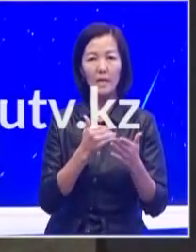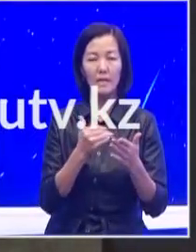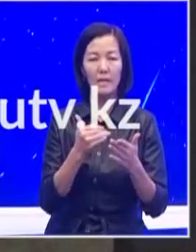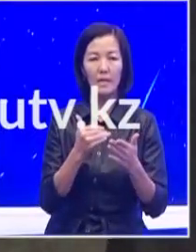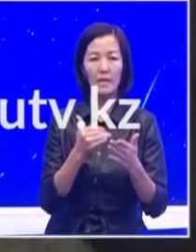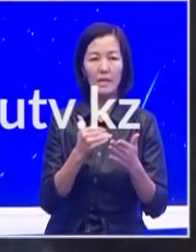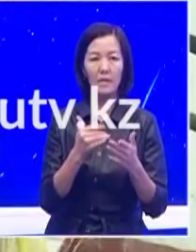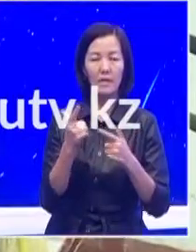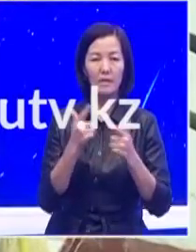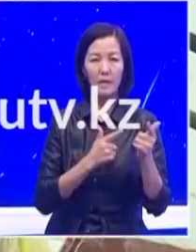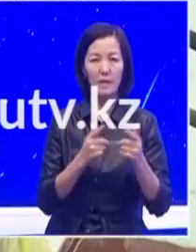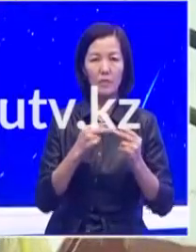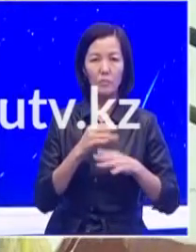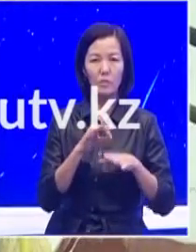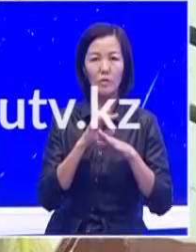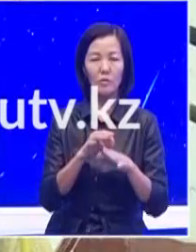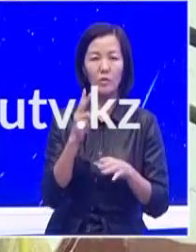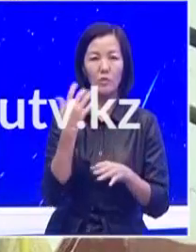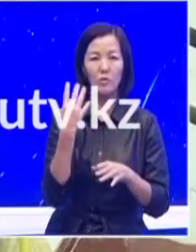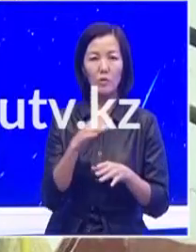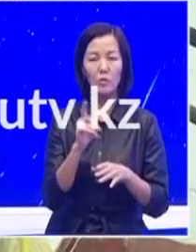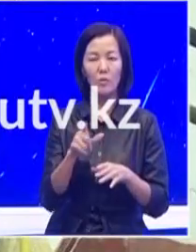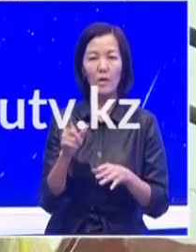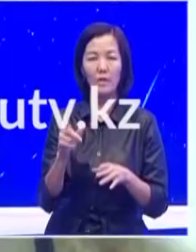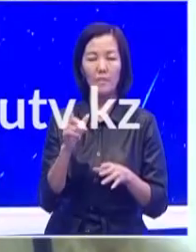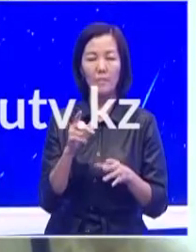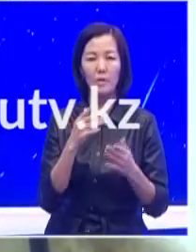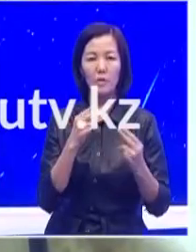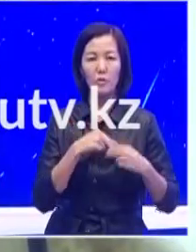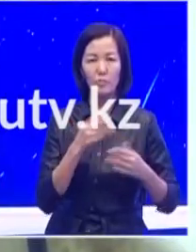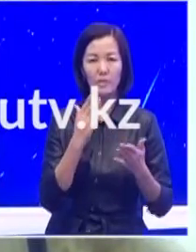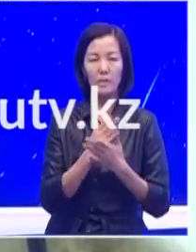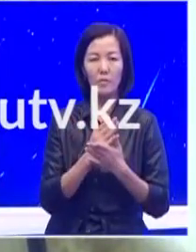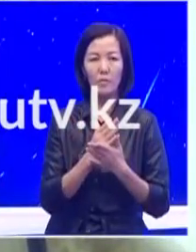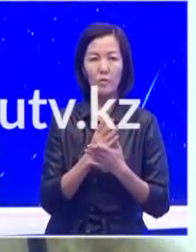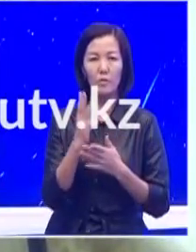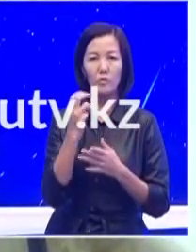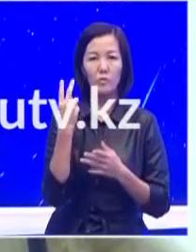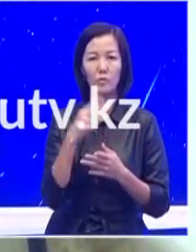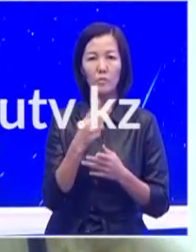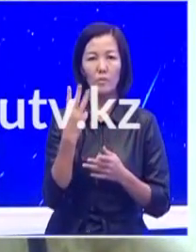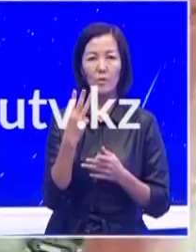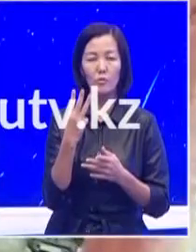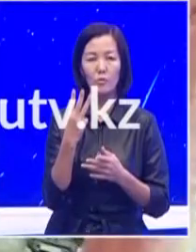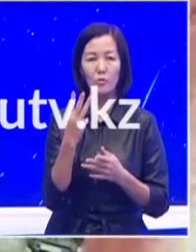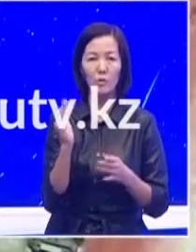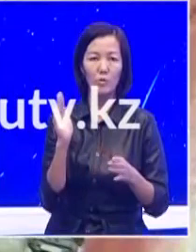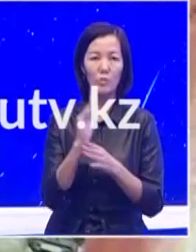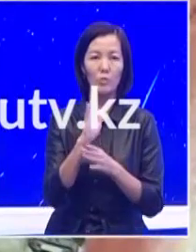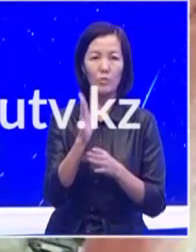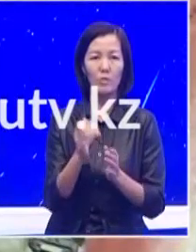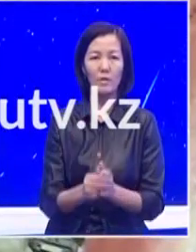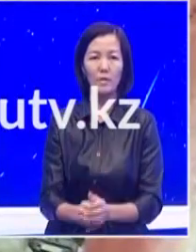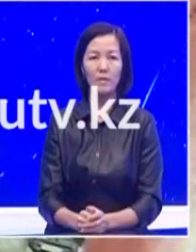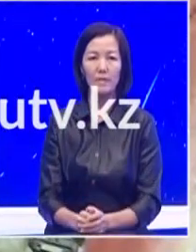жүріп жатыр. Әзірге 250 адам еңбек етуде. Іске қосылуымен олардың саны тағы 300 жұмысшымен толықпақ.